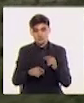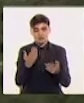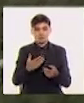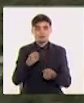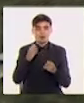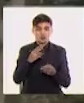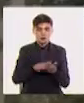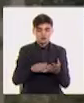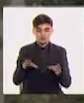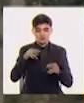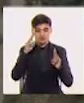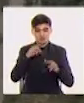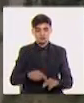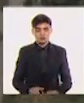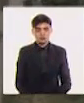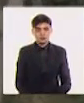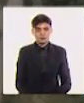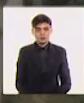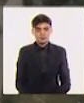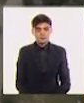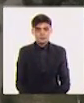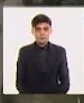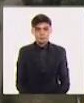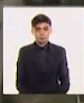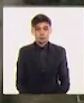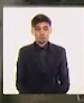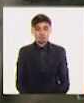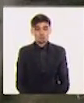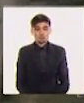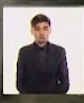қалама, ол жағы да белгісіз. Жан Болат, Саниязи информбюро, Шығыс Қазақстан облысы.